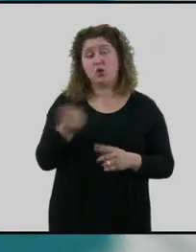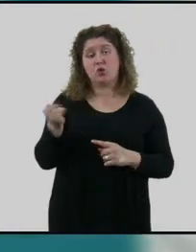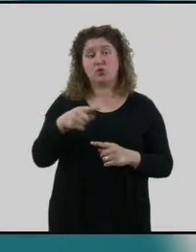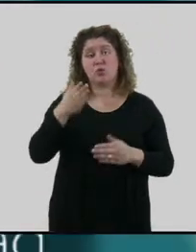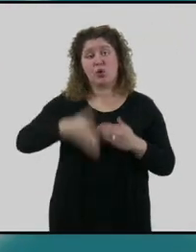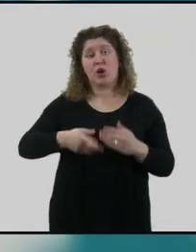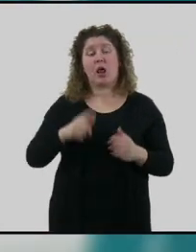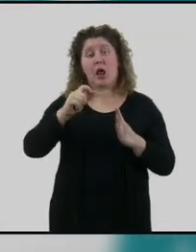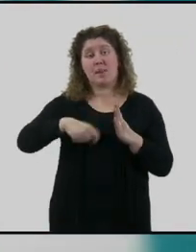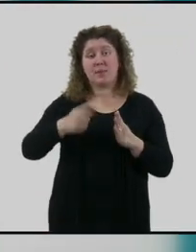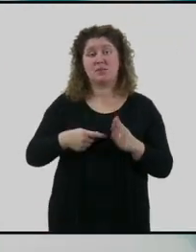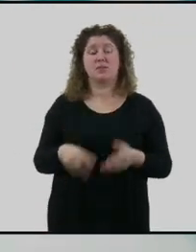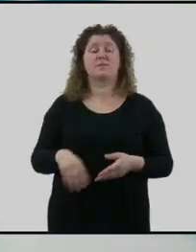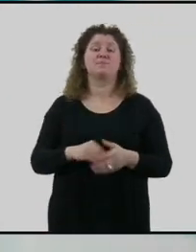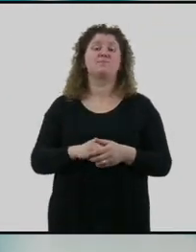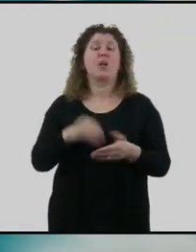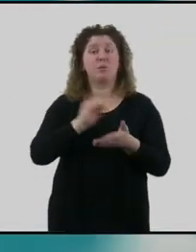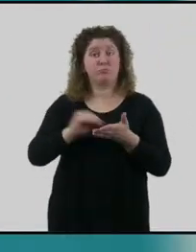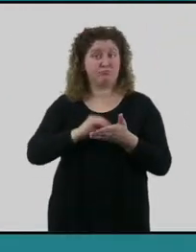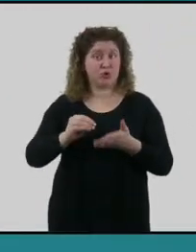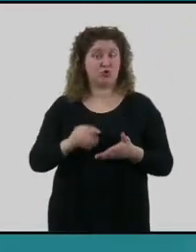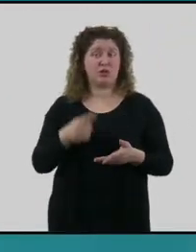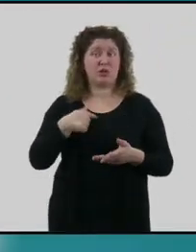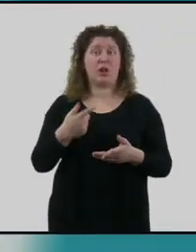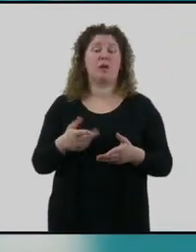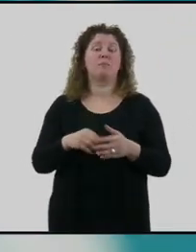Poštovani gledatelji, stigli smo do kraja emisije. Pišite nam na